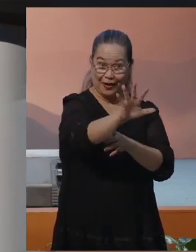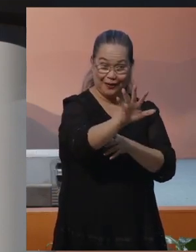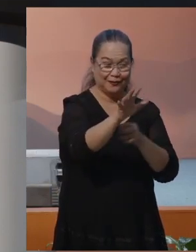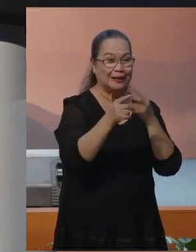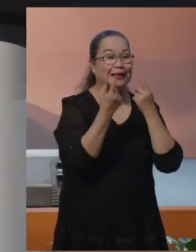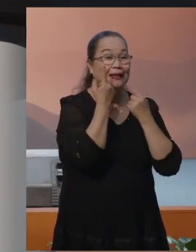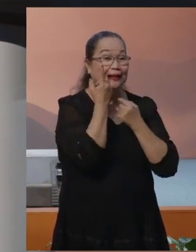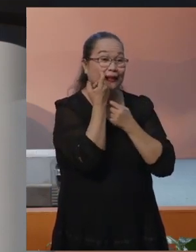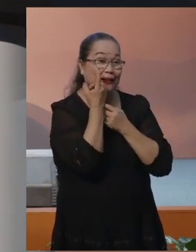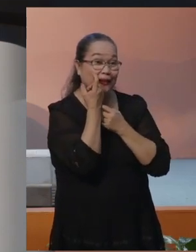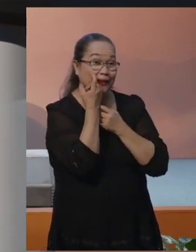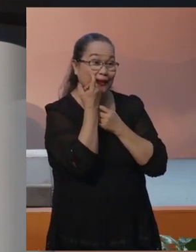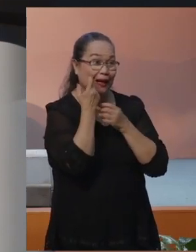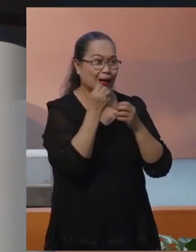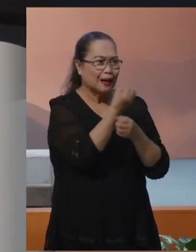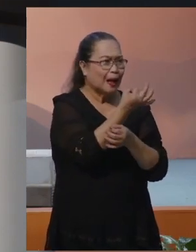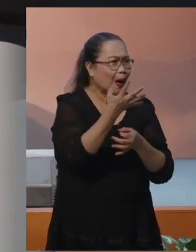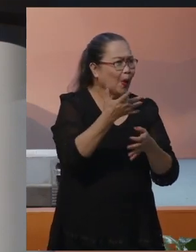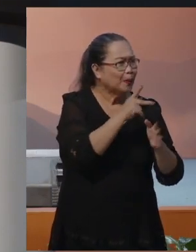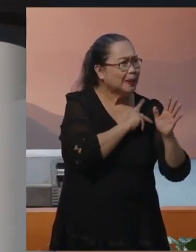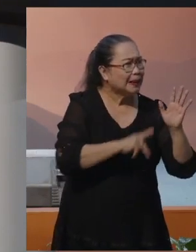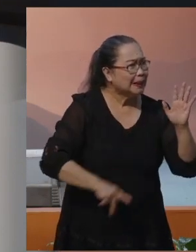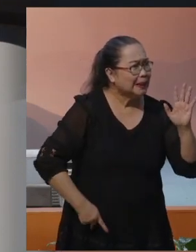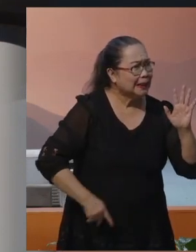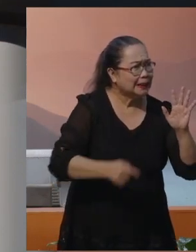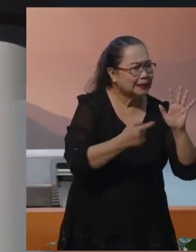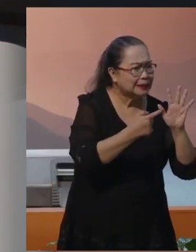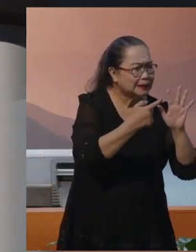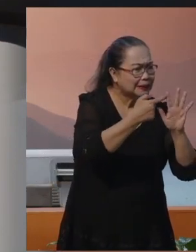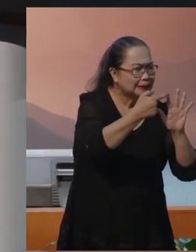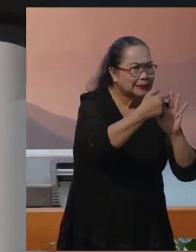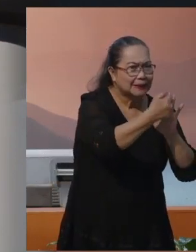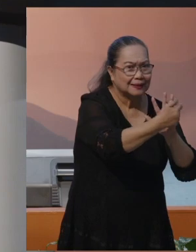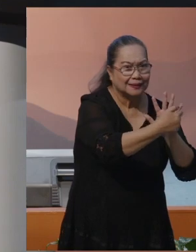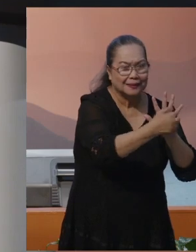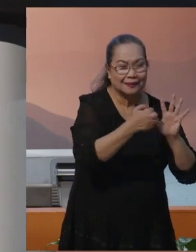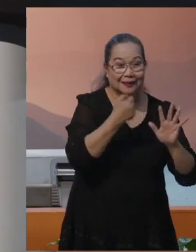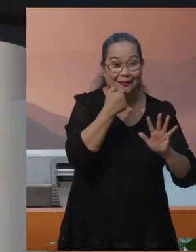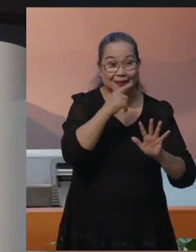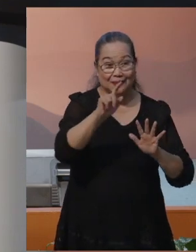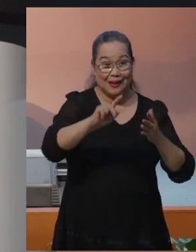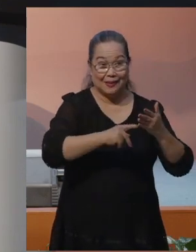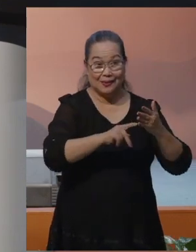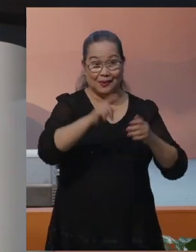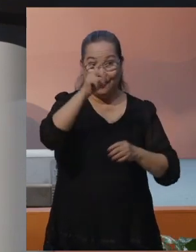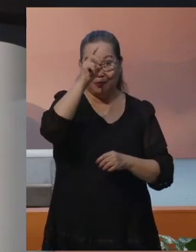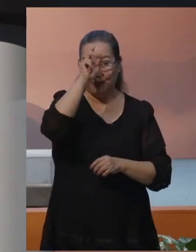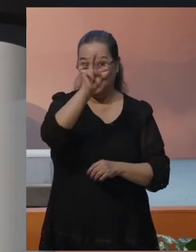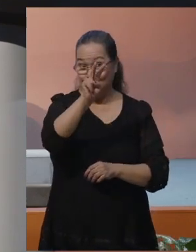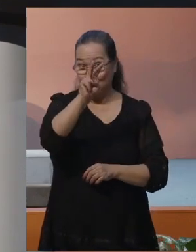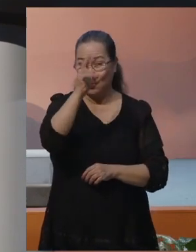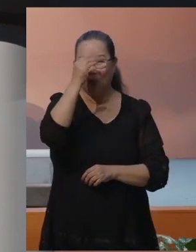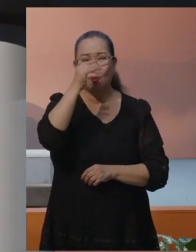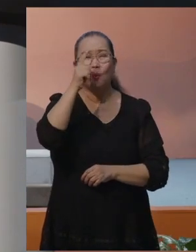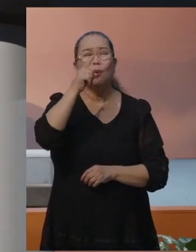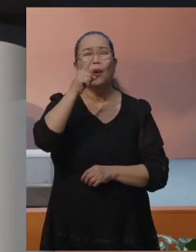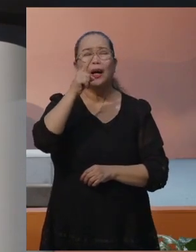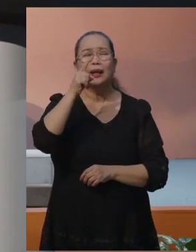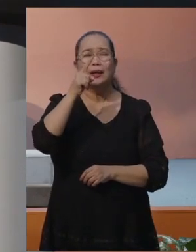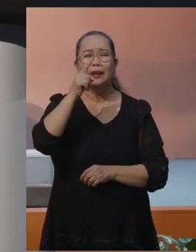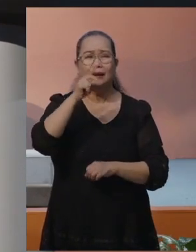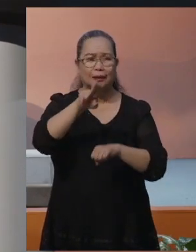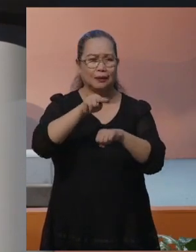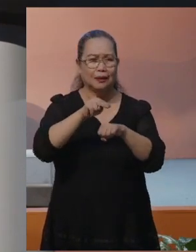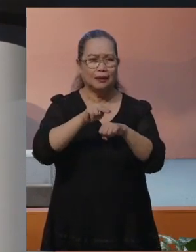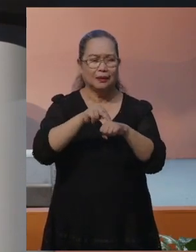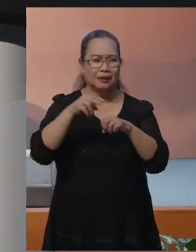Binasa natin kanina yon, pero ang importante nating makita dito, yung binasa natin sa Psalm 2. Why do the nations rage